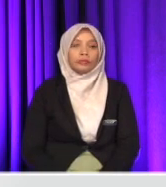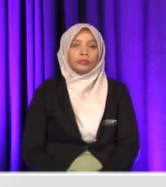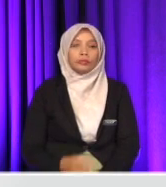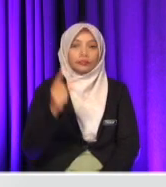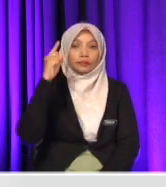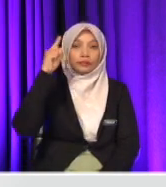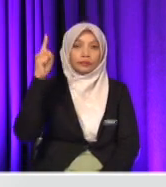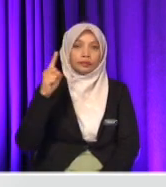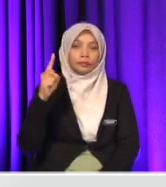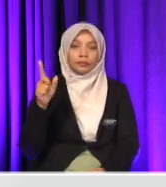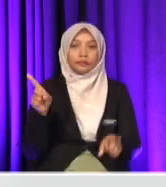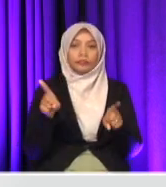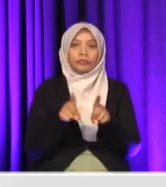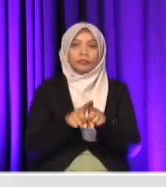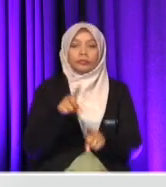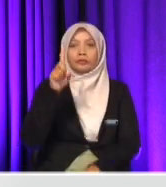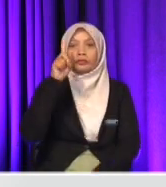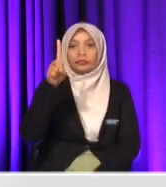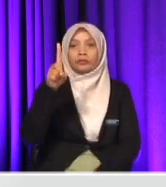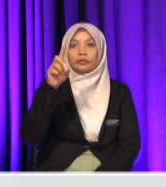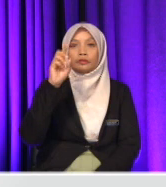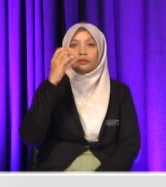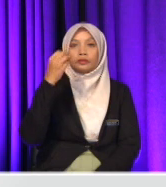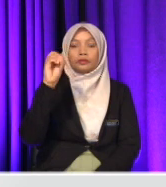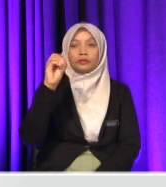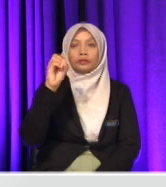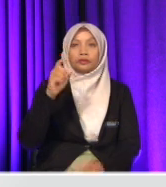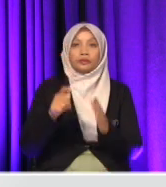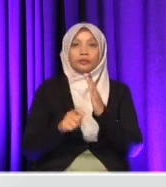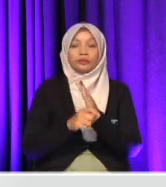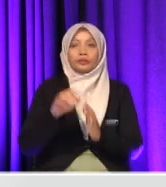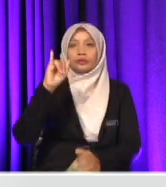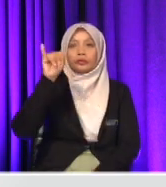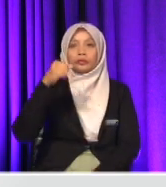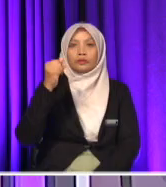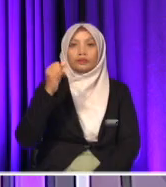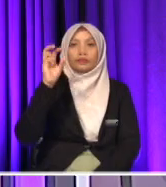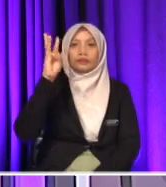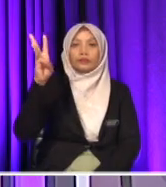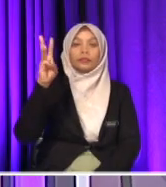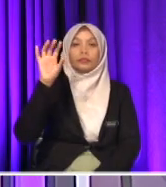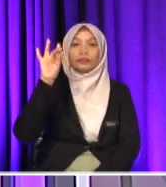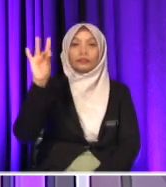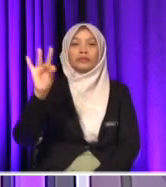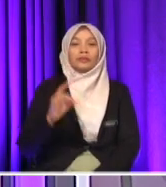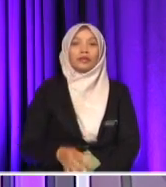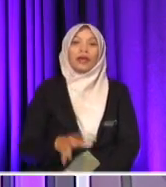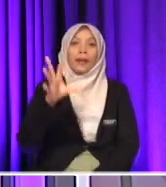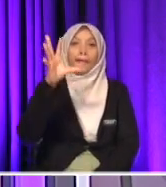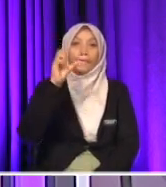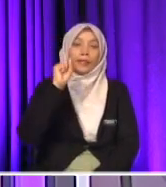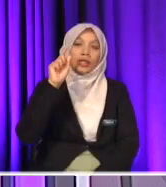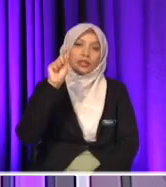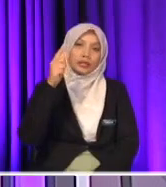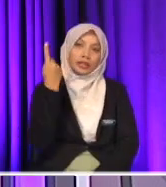Z sama dengan 100 tambah J 62.8. Ya, kita terus sahaja ambil sini kan. Terus